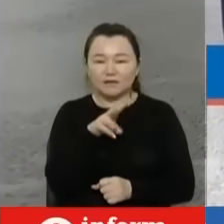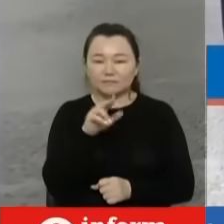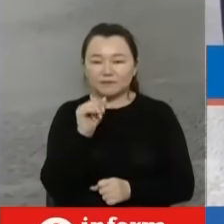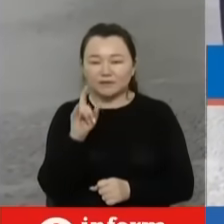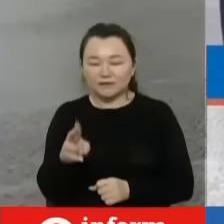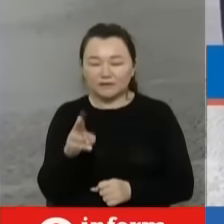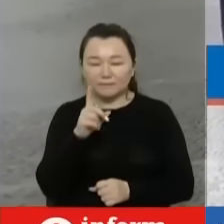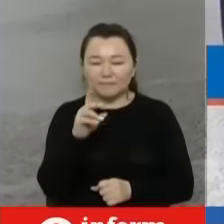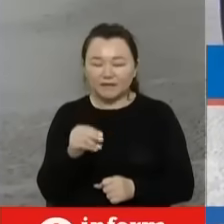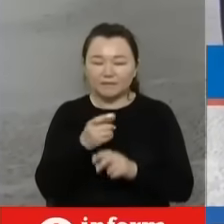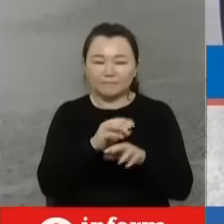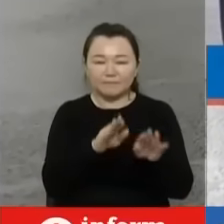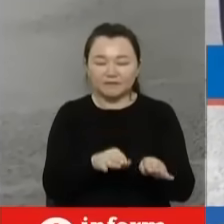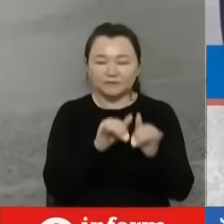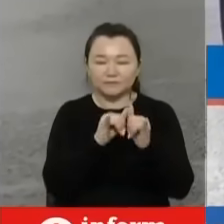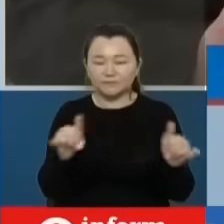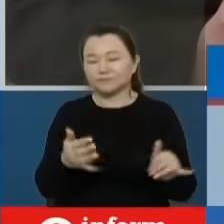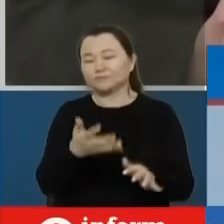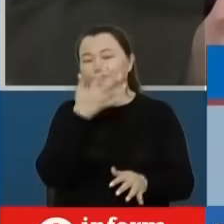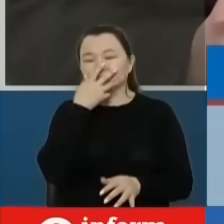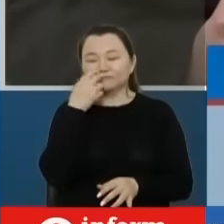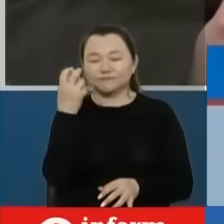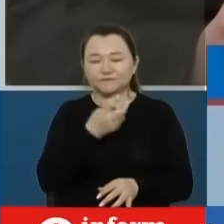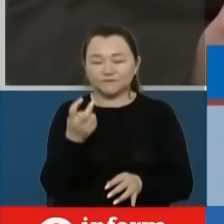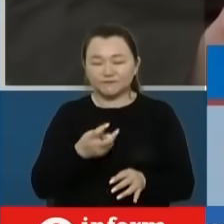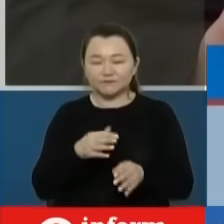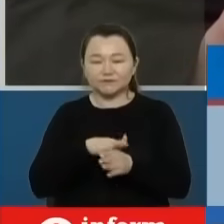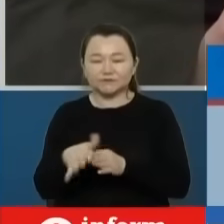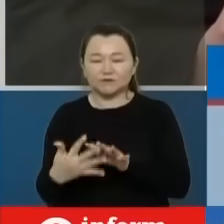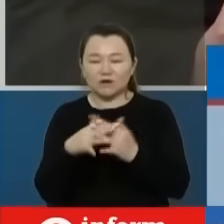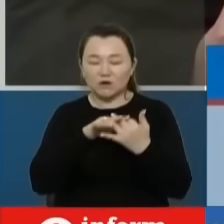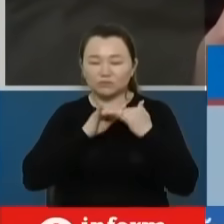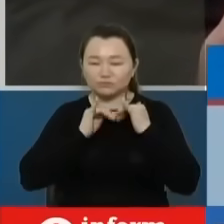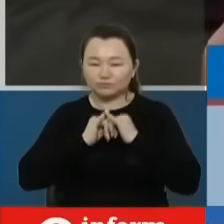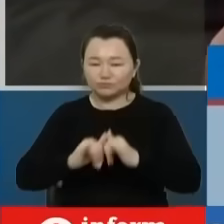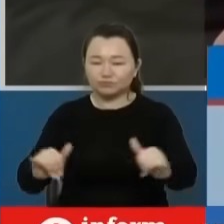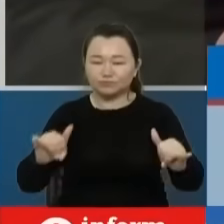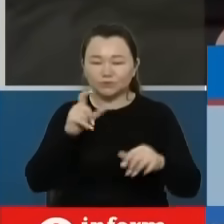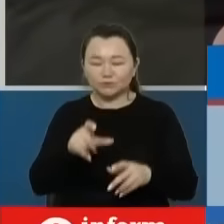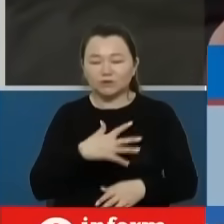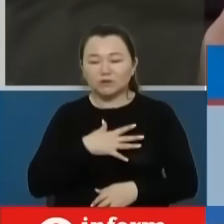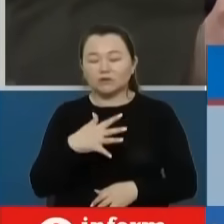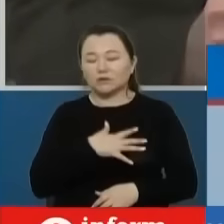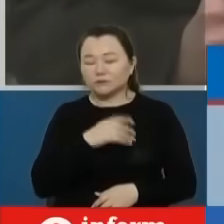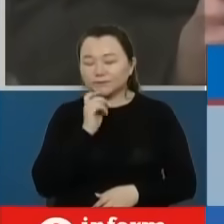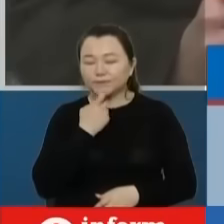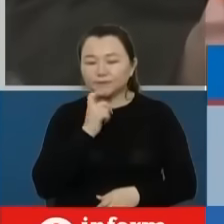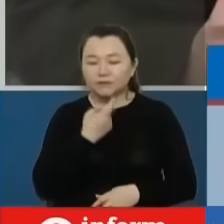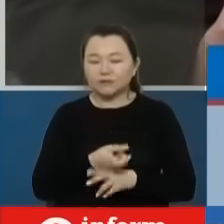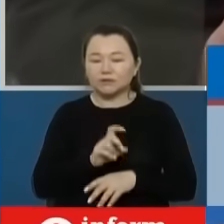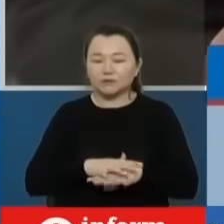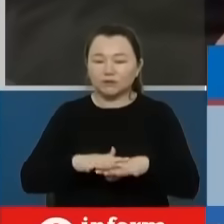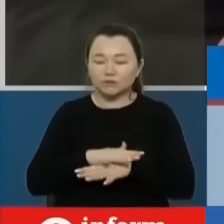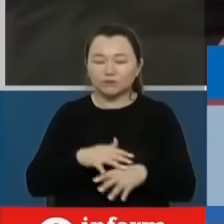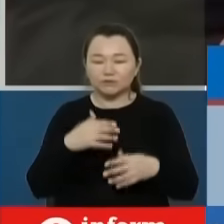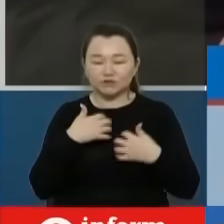орналасқан. Өндіріс ошағынан таралатын жағымсыз иіс бүтін бір елді мекенге таралып, тұрғындардың тынысын тарылтқан екен. Жұрттың айтуынша